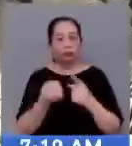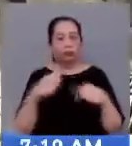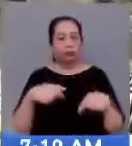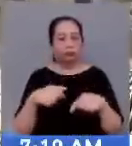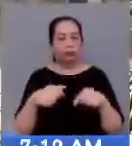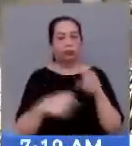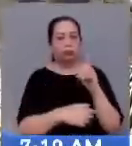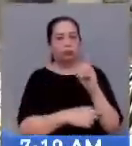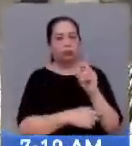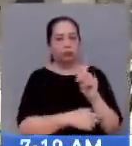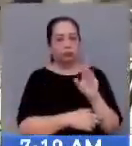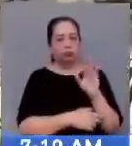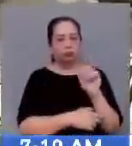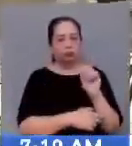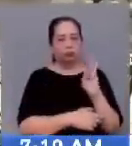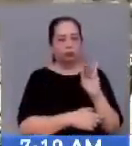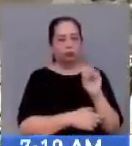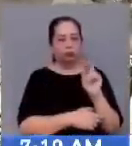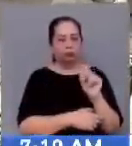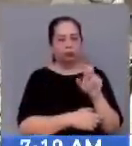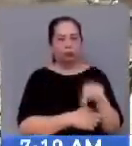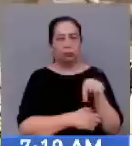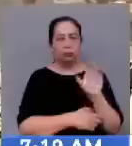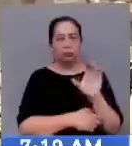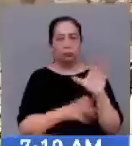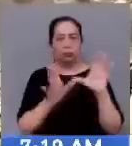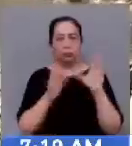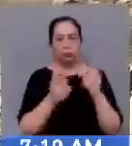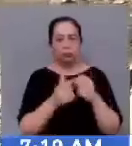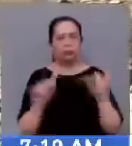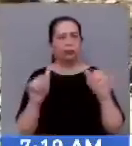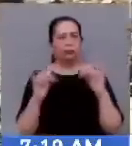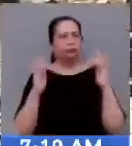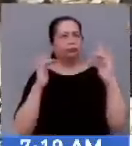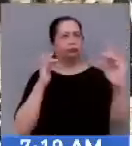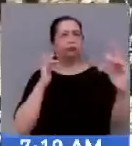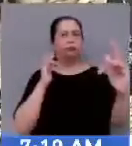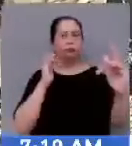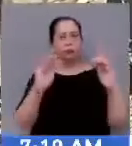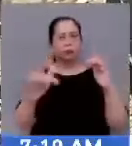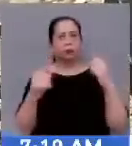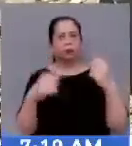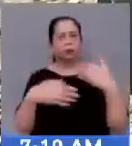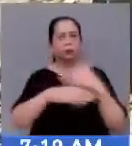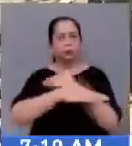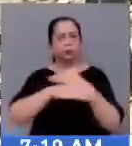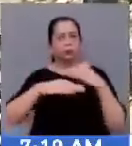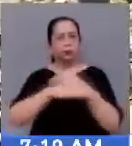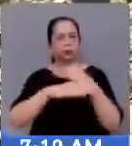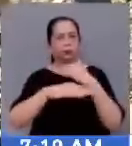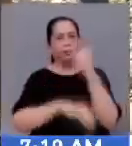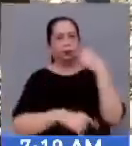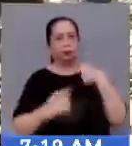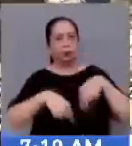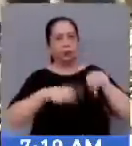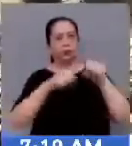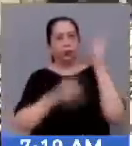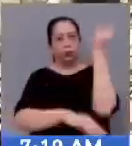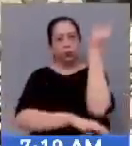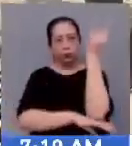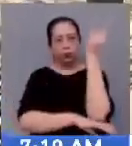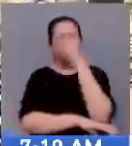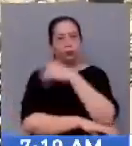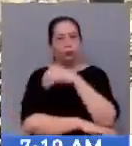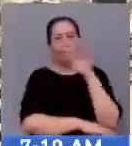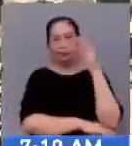sa Commonwealth, eh maluwag pa naman po sa parehong side na papunta ng Quezon Memorial Circle at sa Fairview. Yan